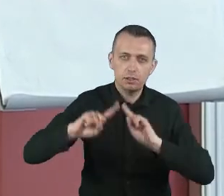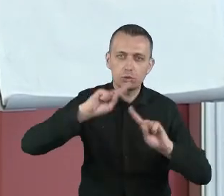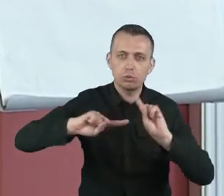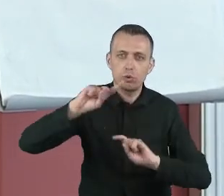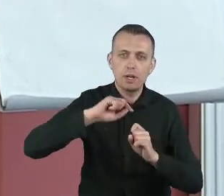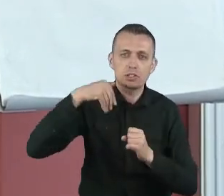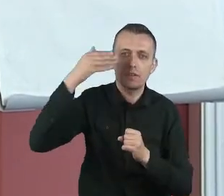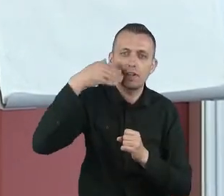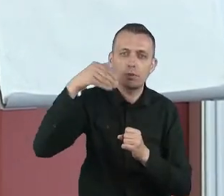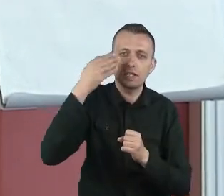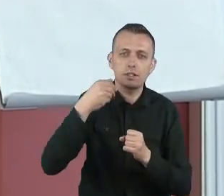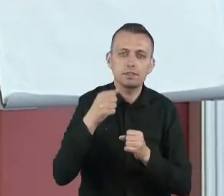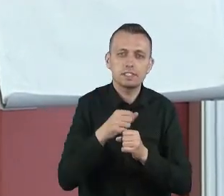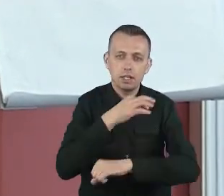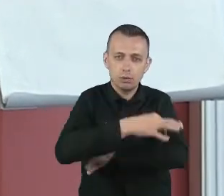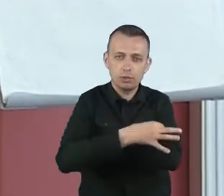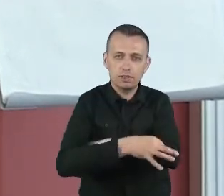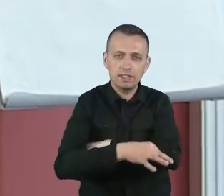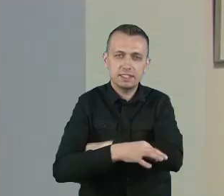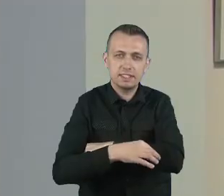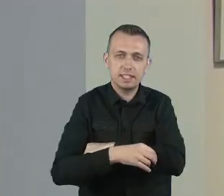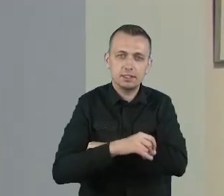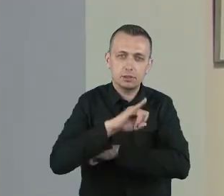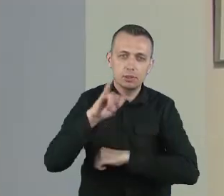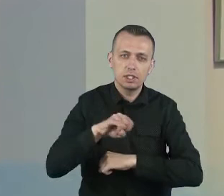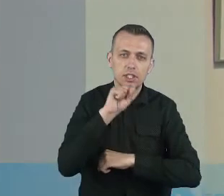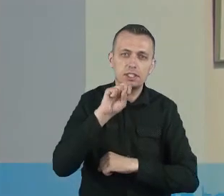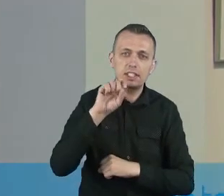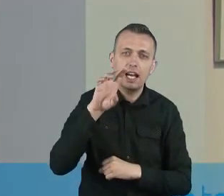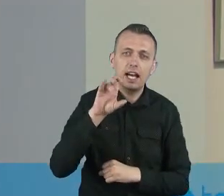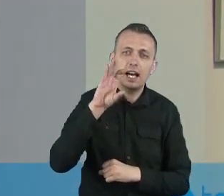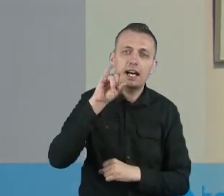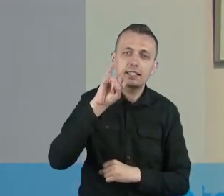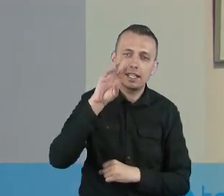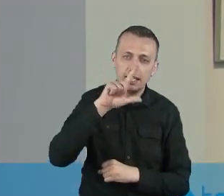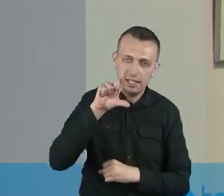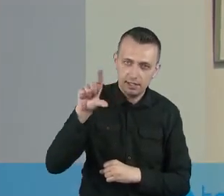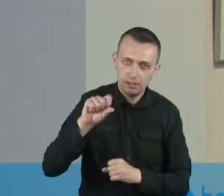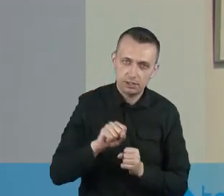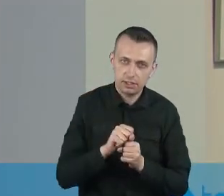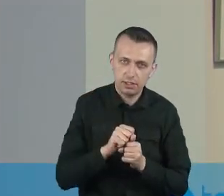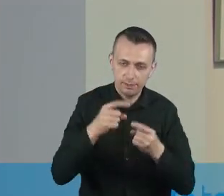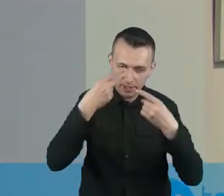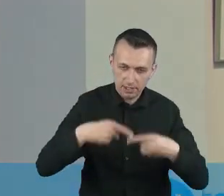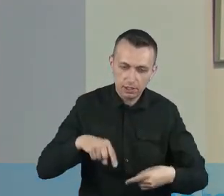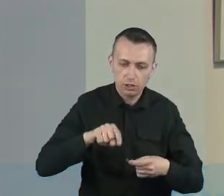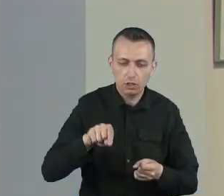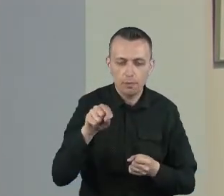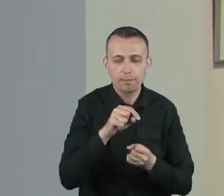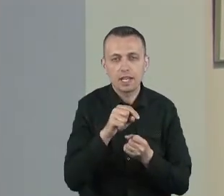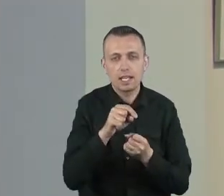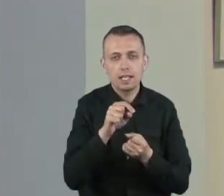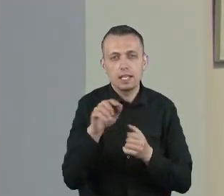tłumacz, eseista, wykładowca Uniwersytetu Jagiellońskiego. Literatura to nie jest nic nudnego, literatura to jest przestrzeń